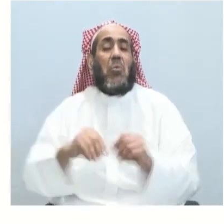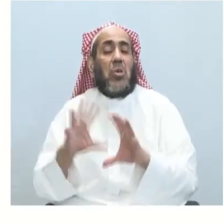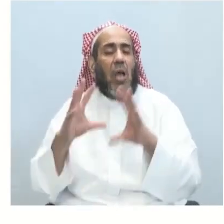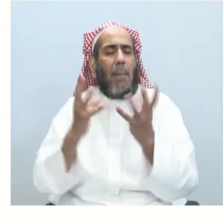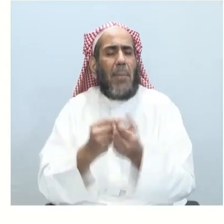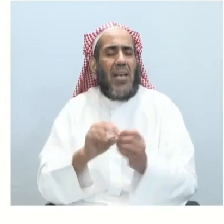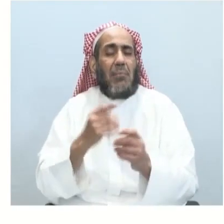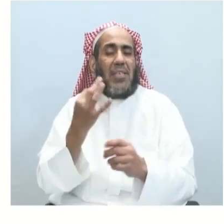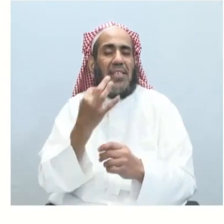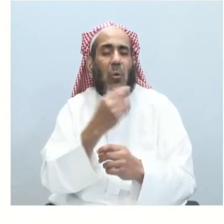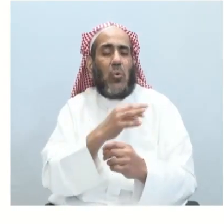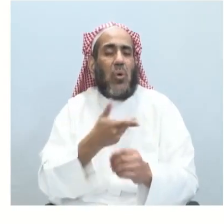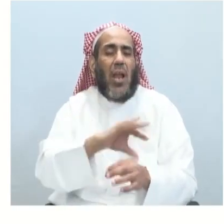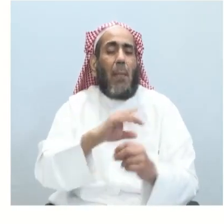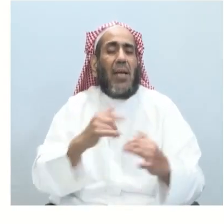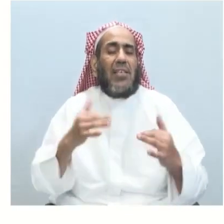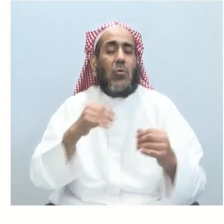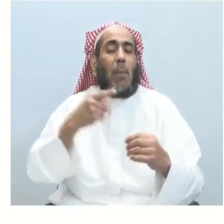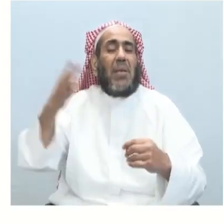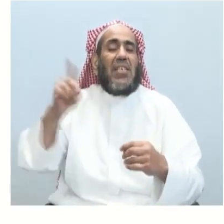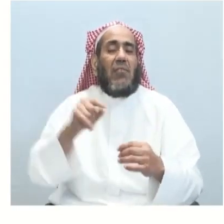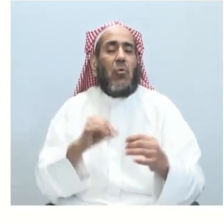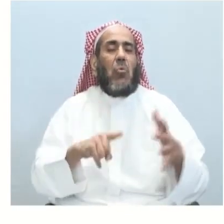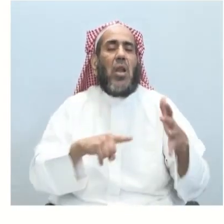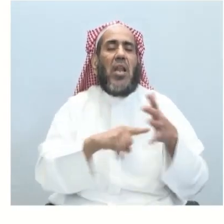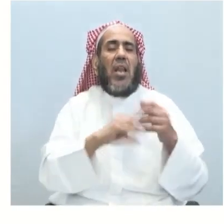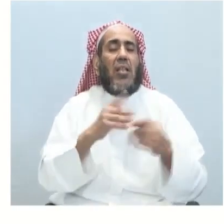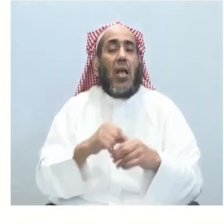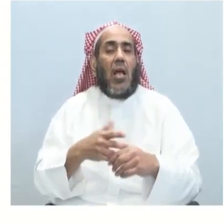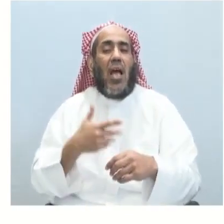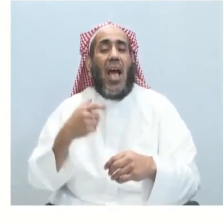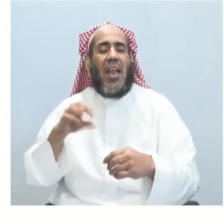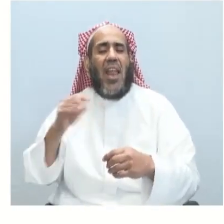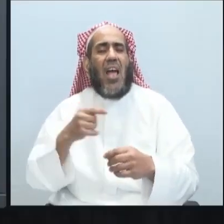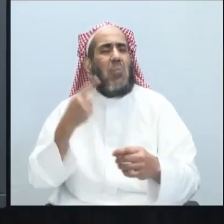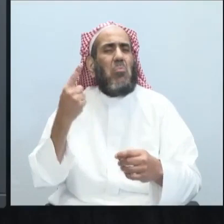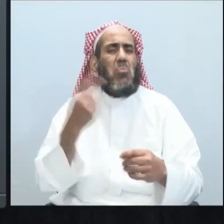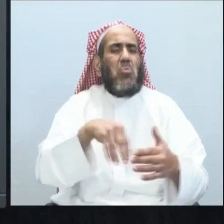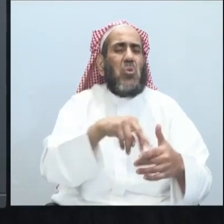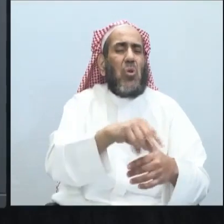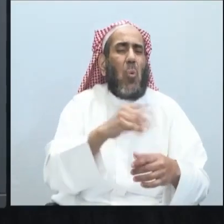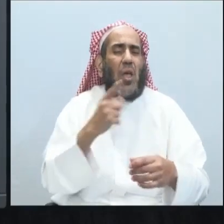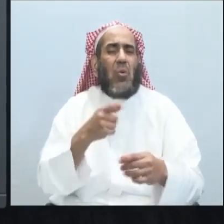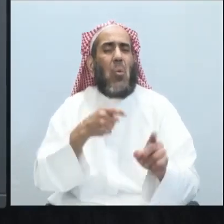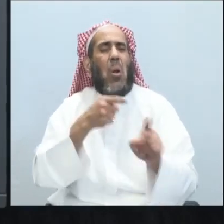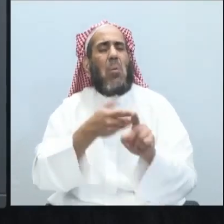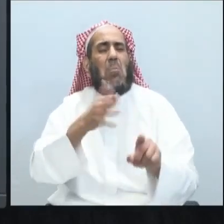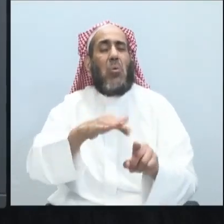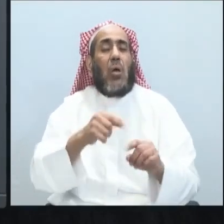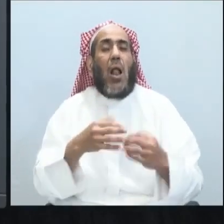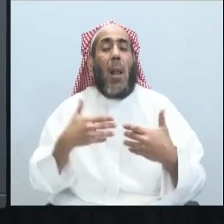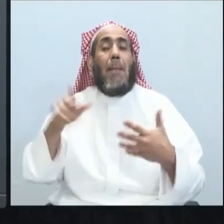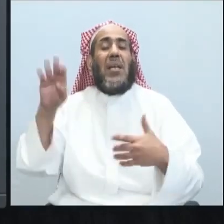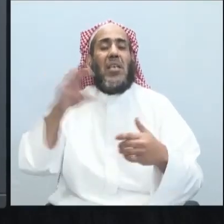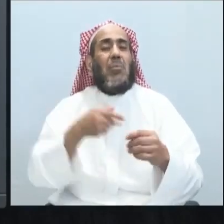بالنياحة الناعي اذا قيس بصوت البشير فيكل نادي الناعي الذي يمشي بين الناس ويذكر الموت والبشير